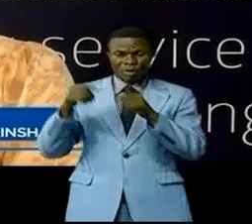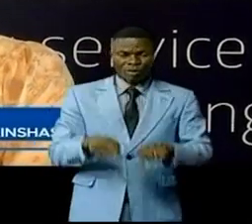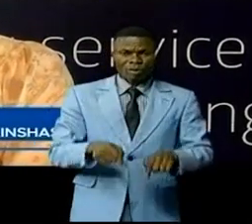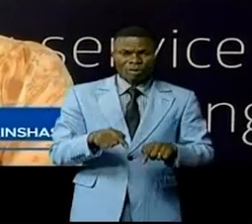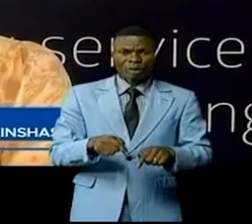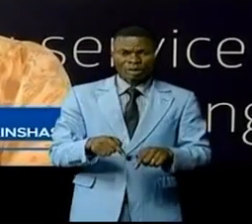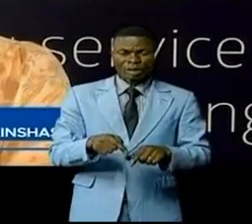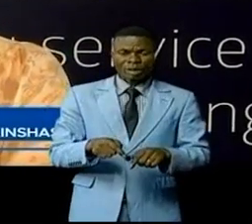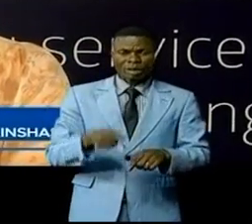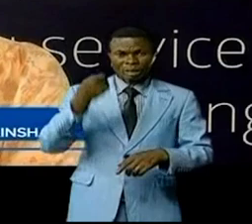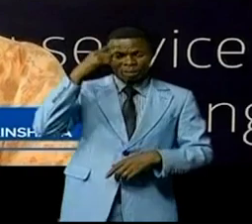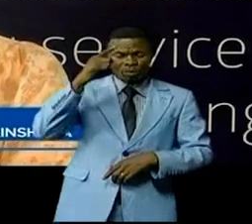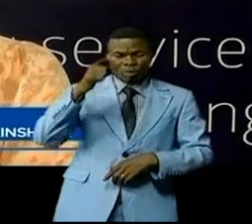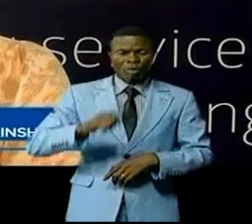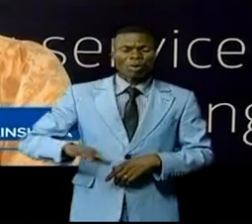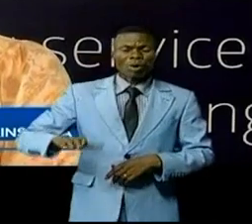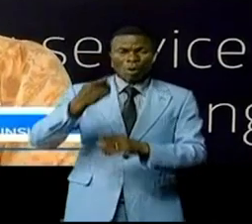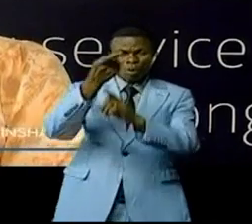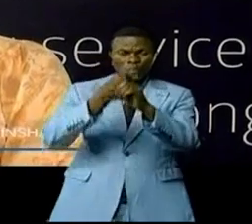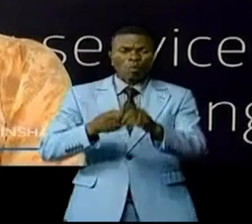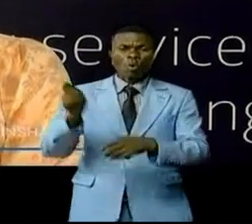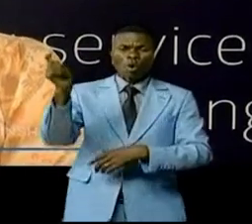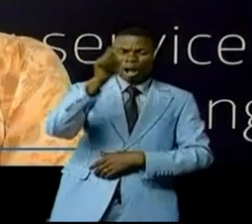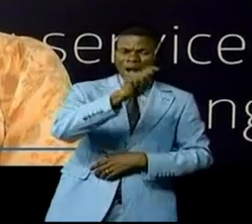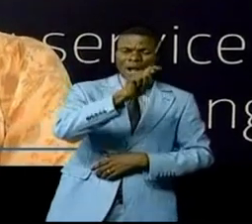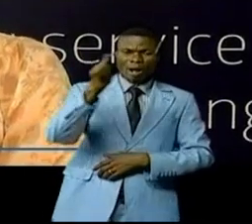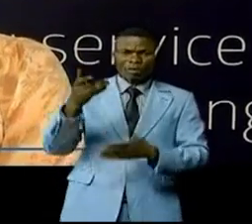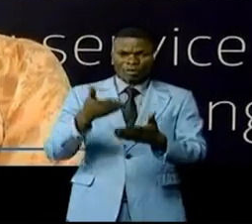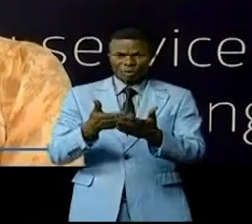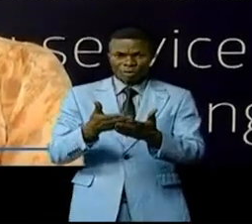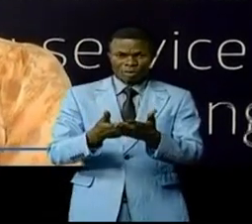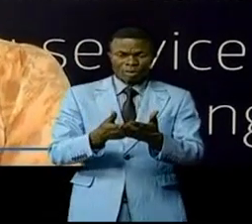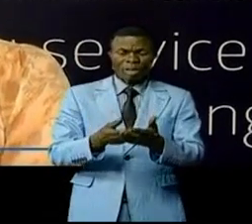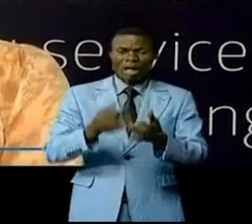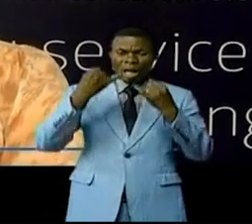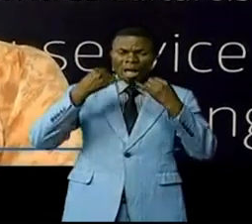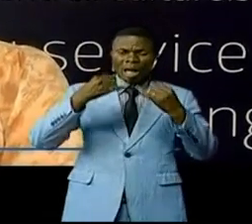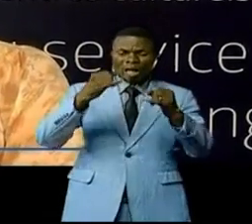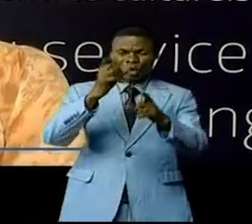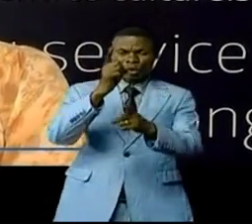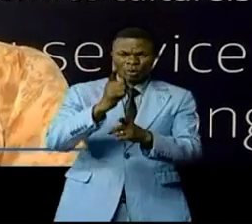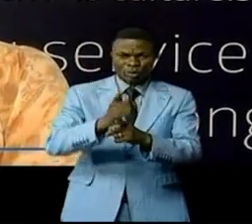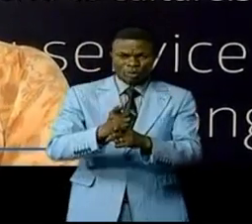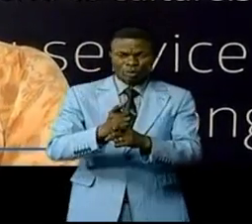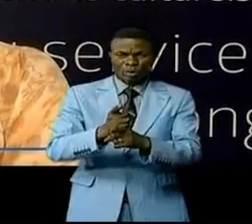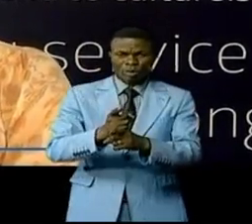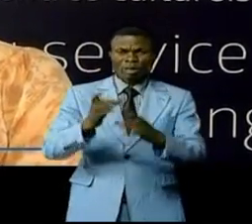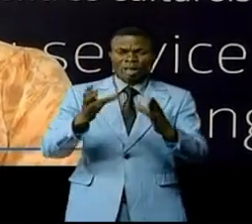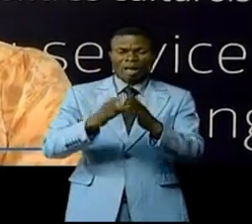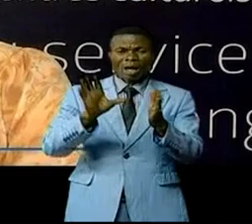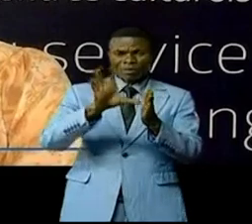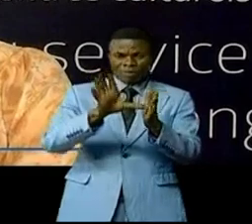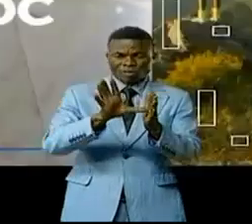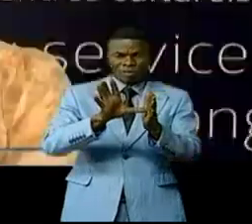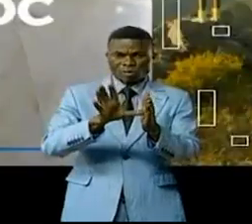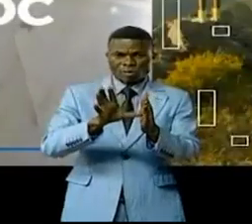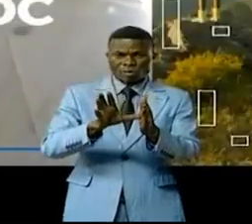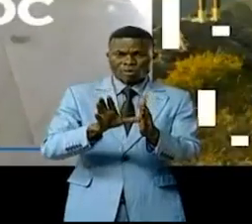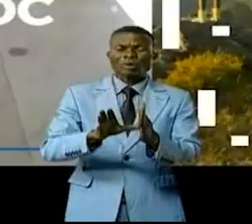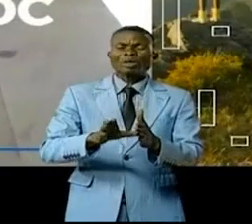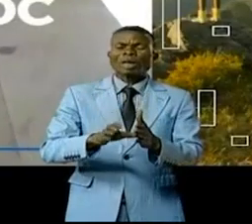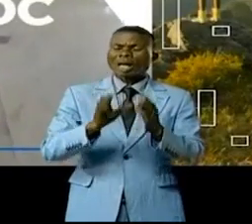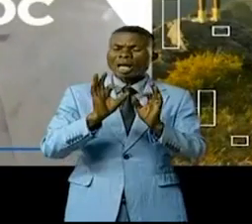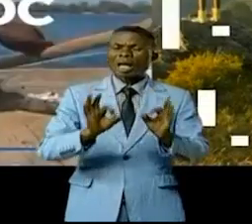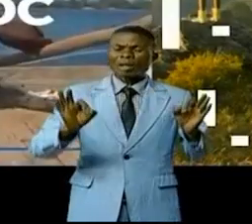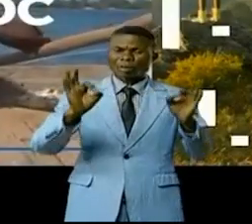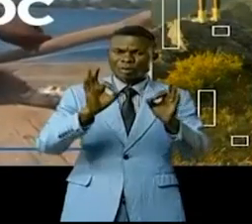offrir une programmation variée. C'est une programmation éclectique, vous verrez, avec des films de partout en Europe